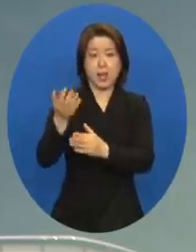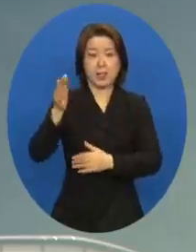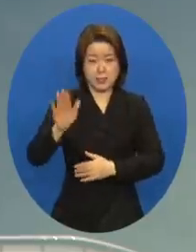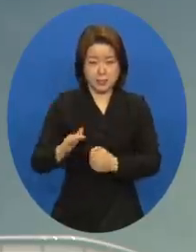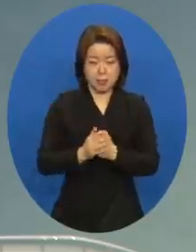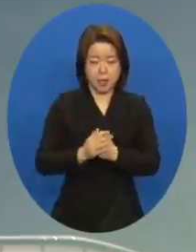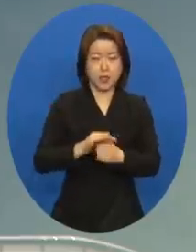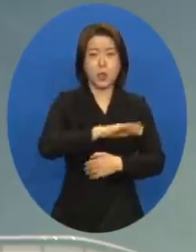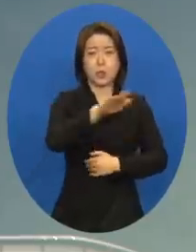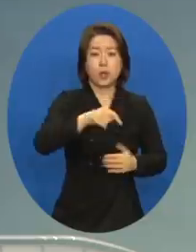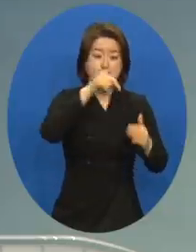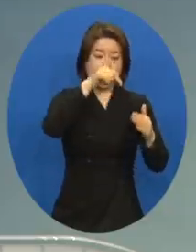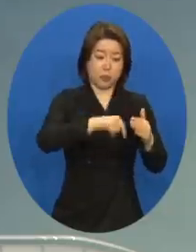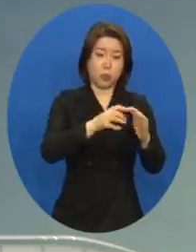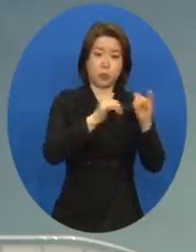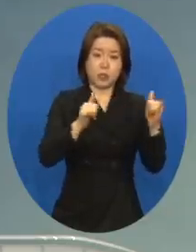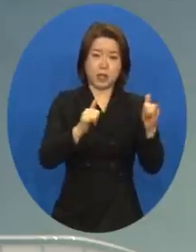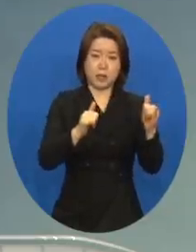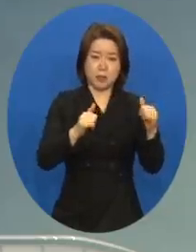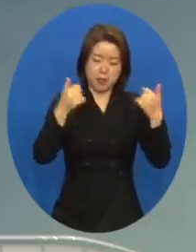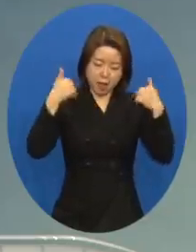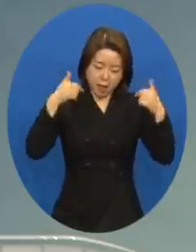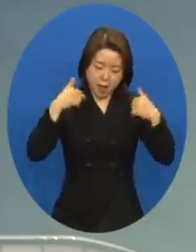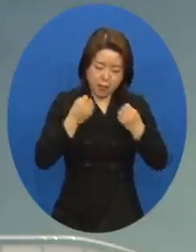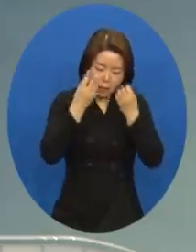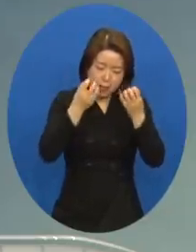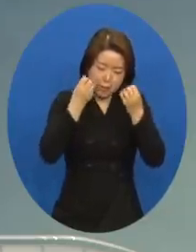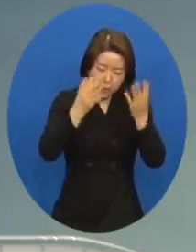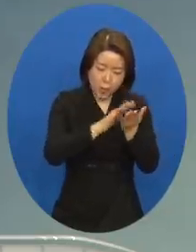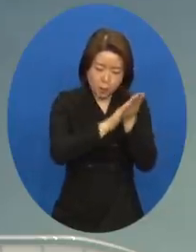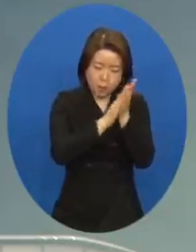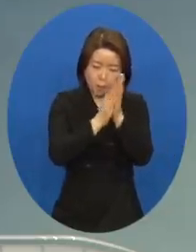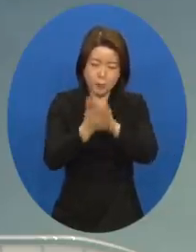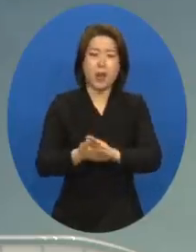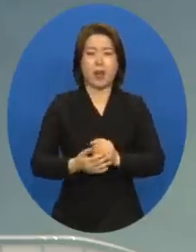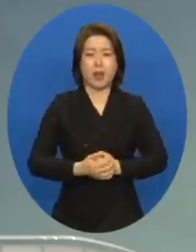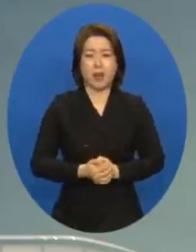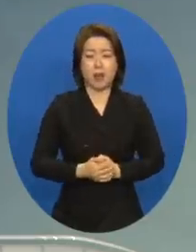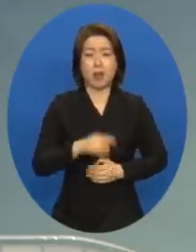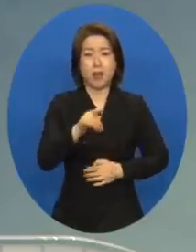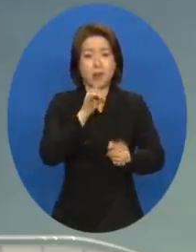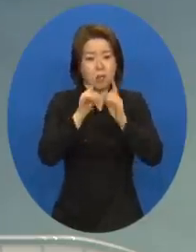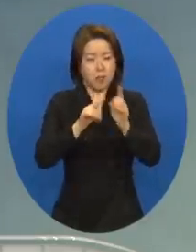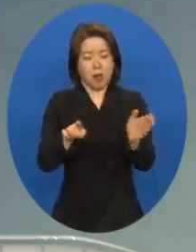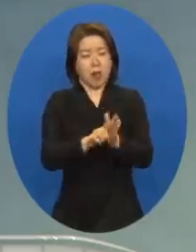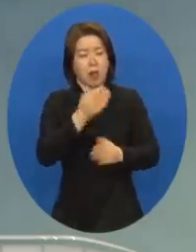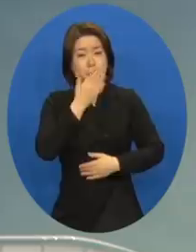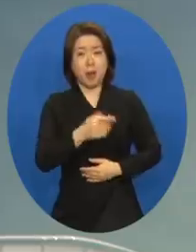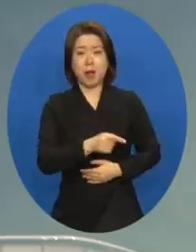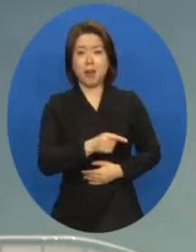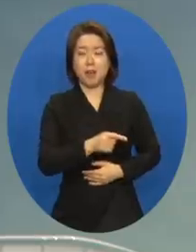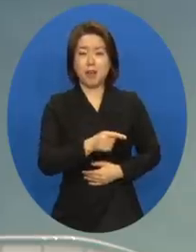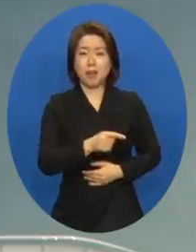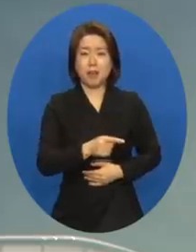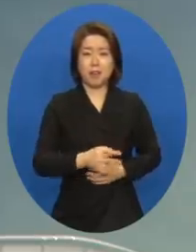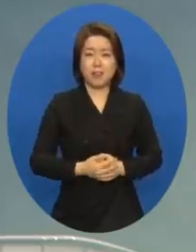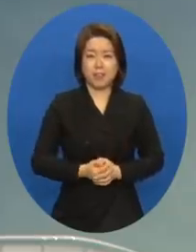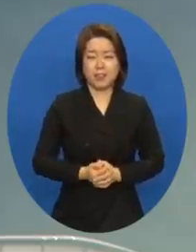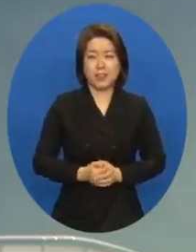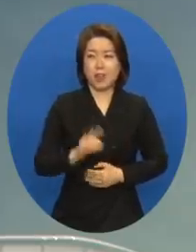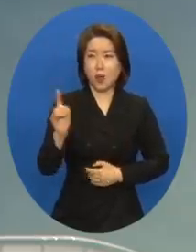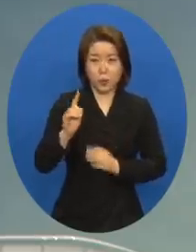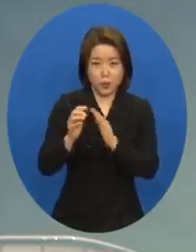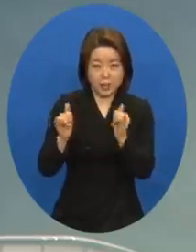우리의 속사람은 날로 새로워지도다. 이 말씀이 믿어지는 거예요.